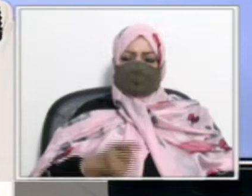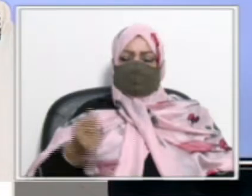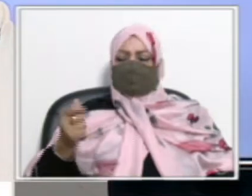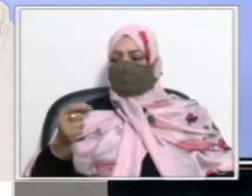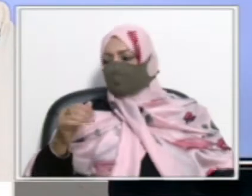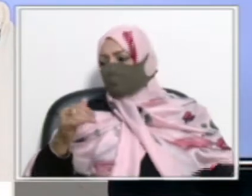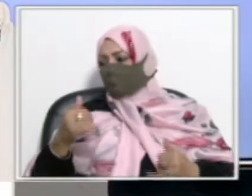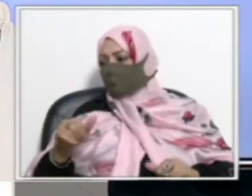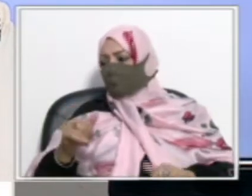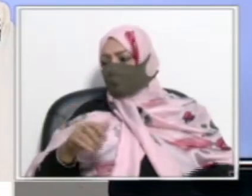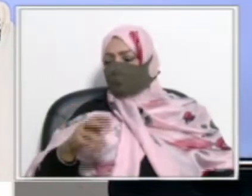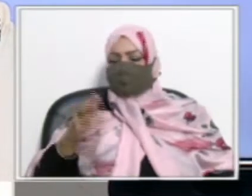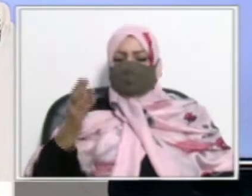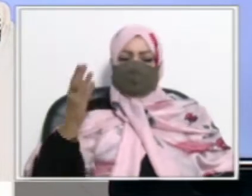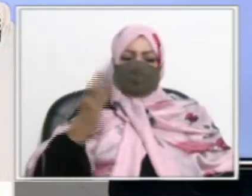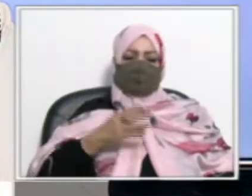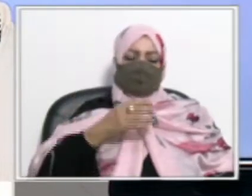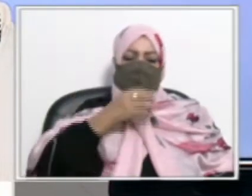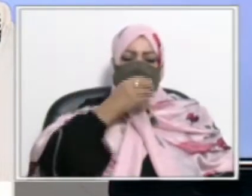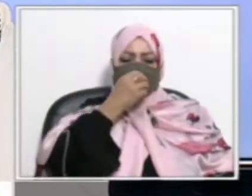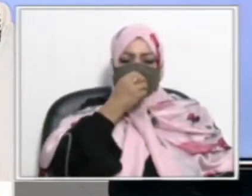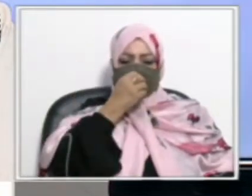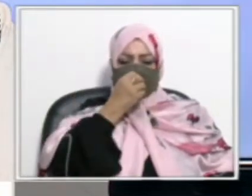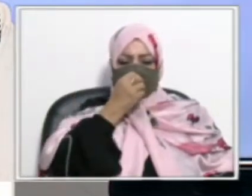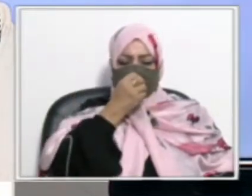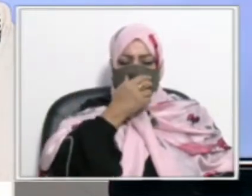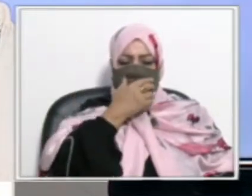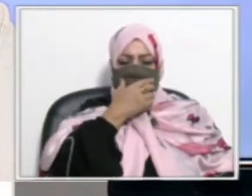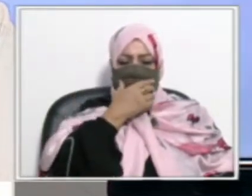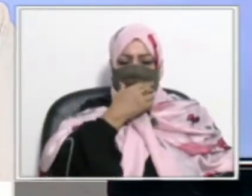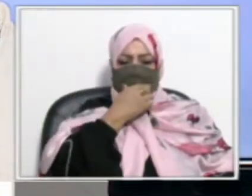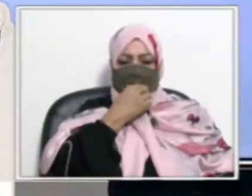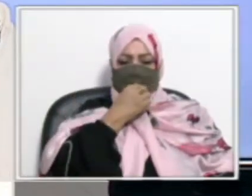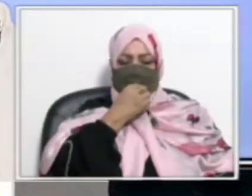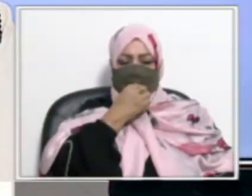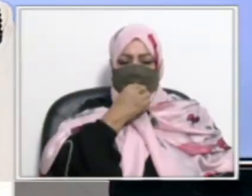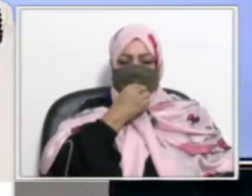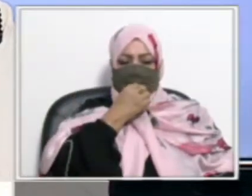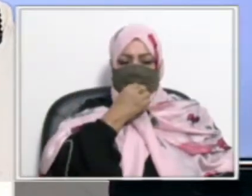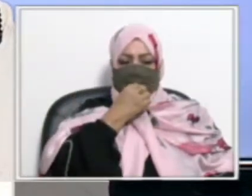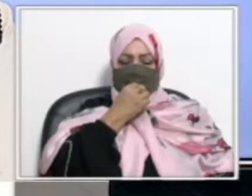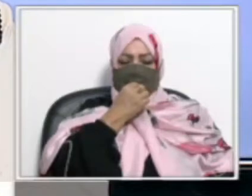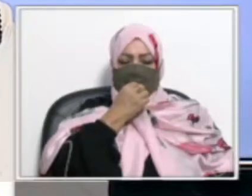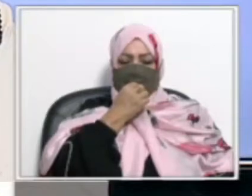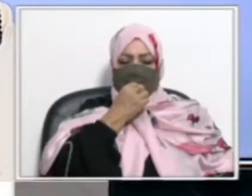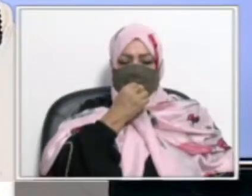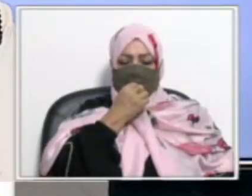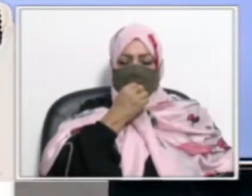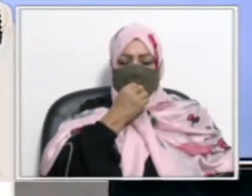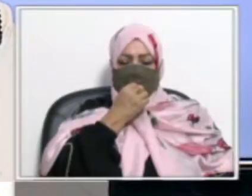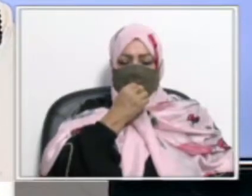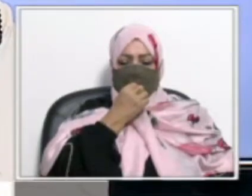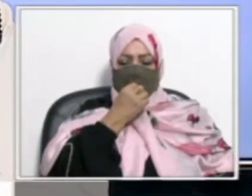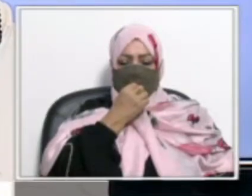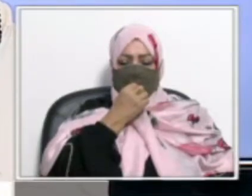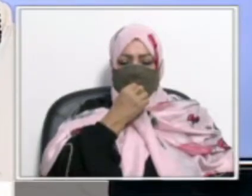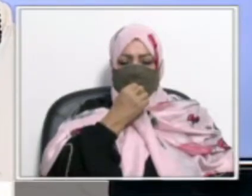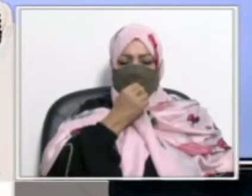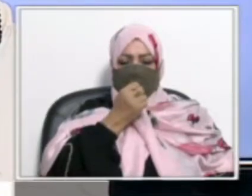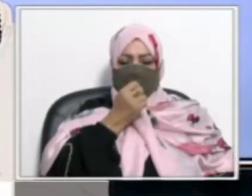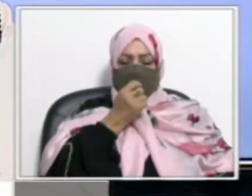يعني هو استخرج لك الاموال من البنك بس لا لا مش من البنك لا